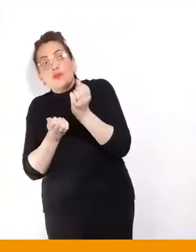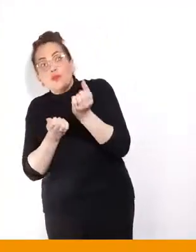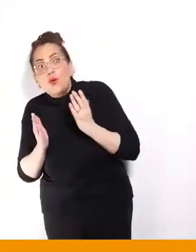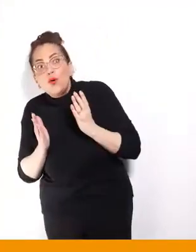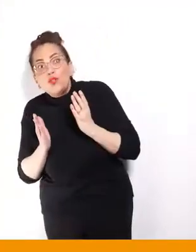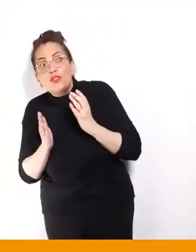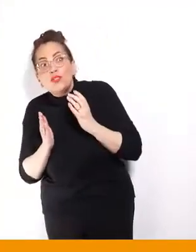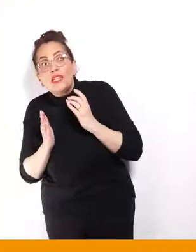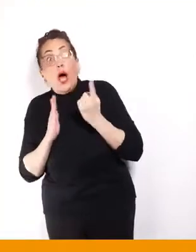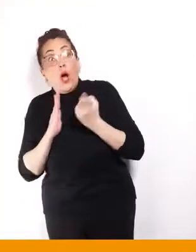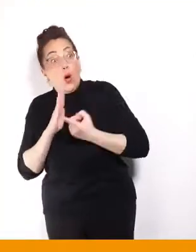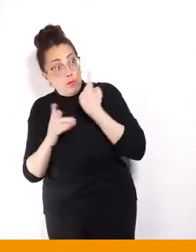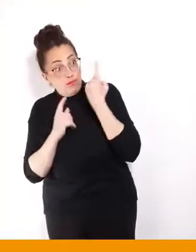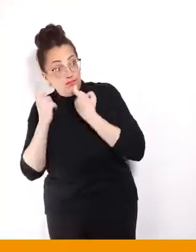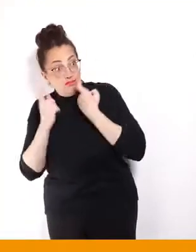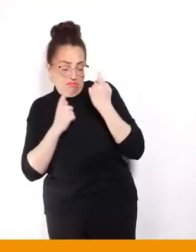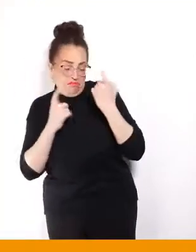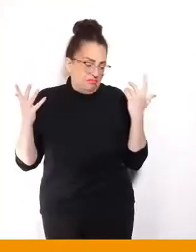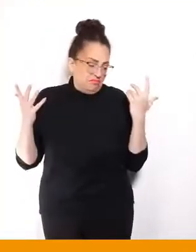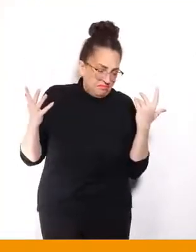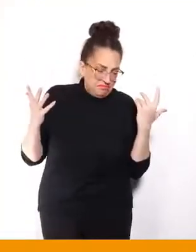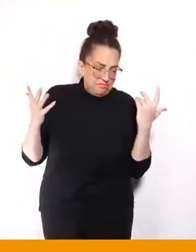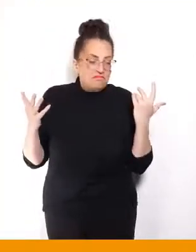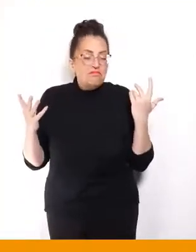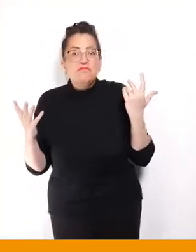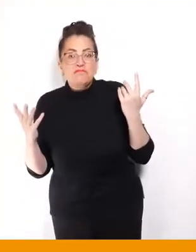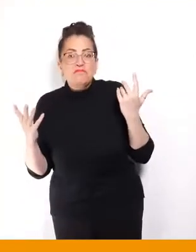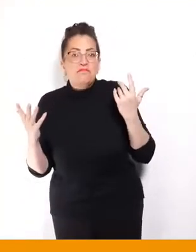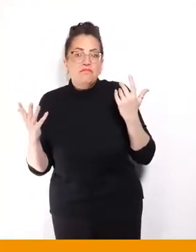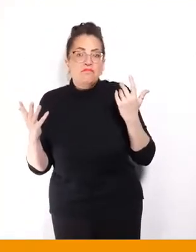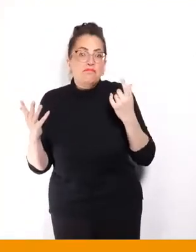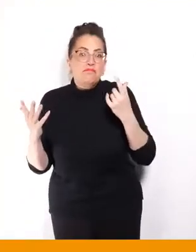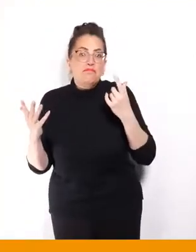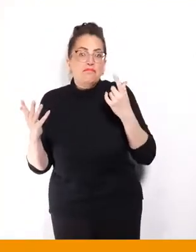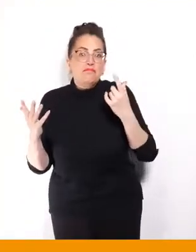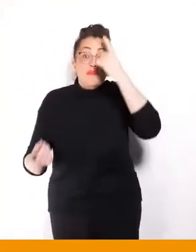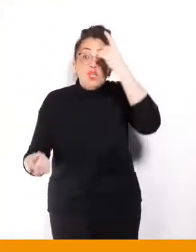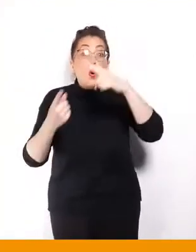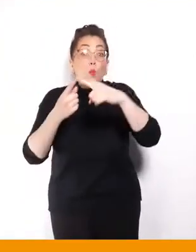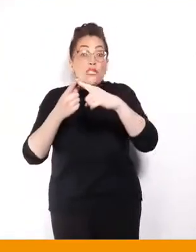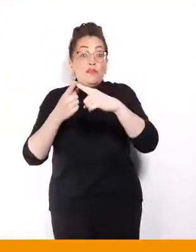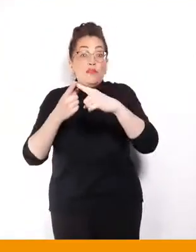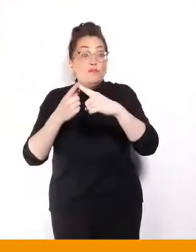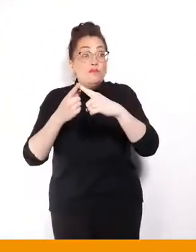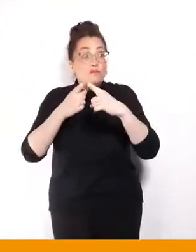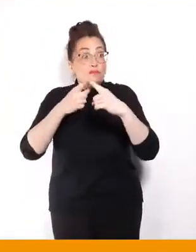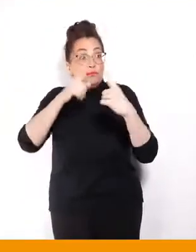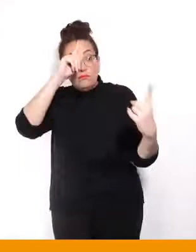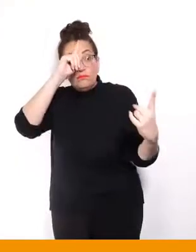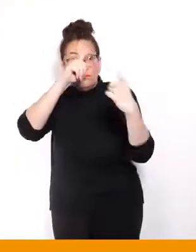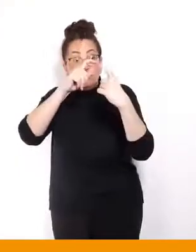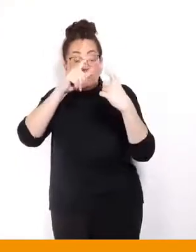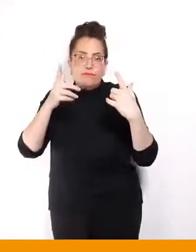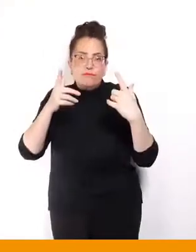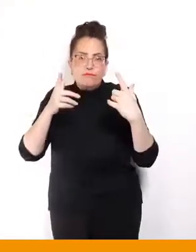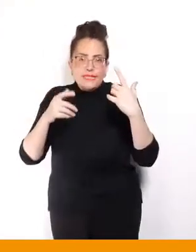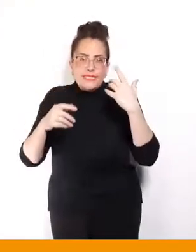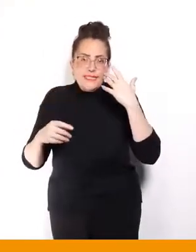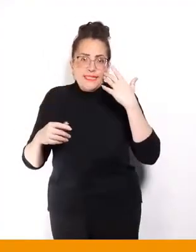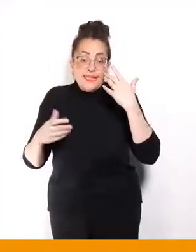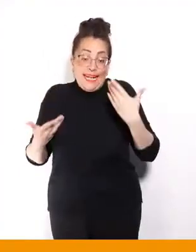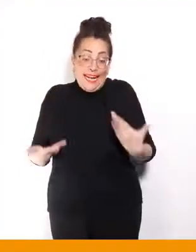mais il est évident, encore une fois, qu'à partir du moment où c'est notre objectif, que c'est… Vous savez, en ce moment, on nous pose souvent la